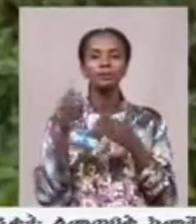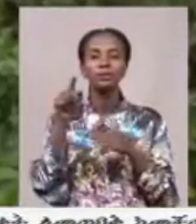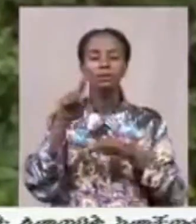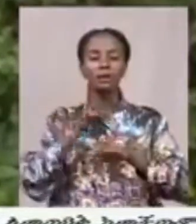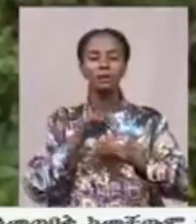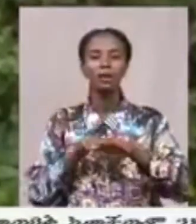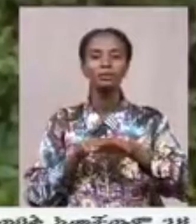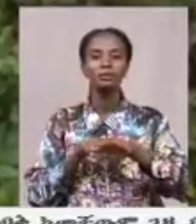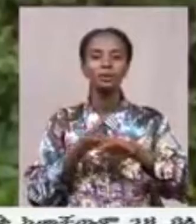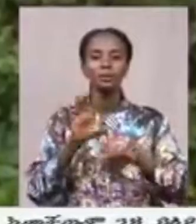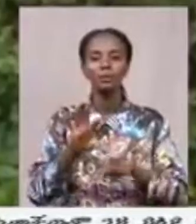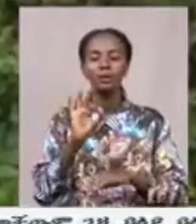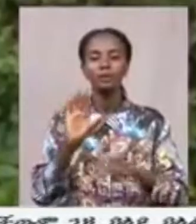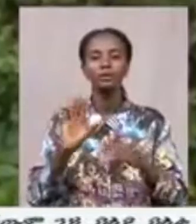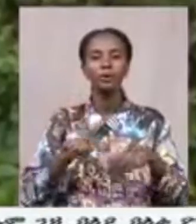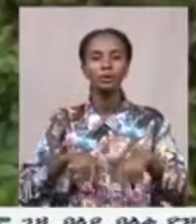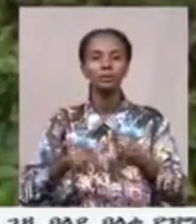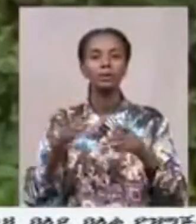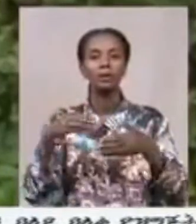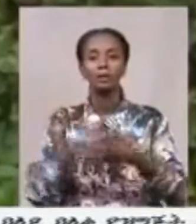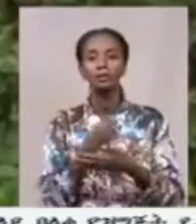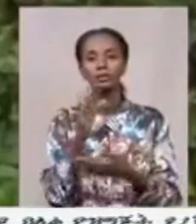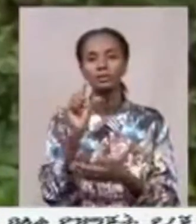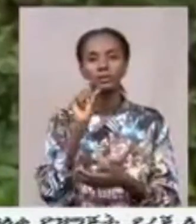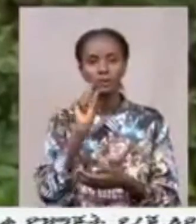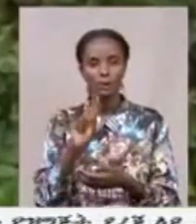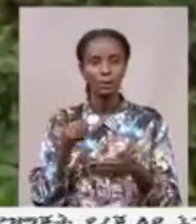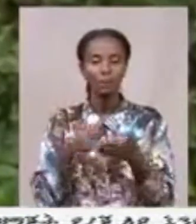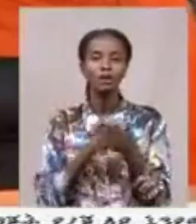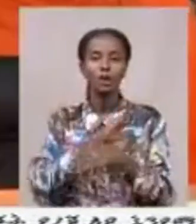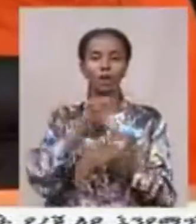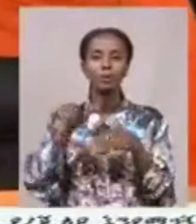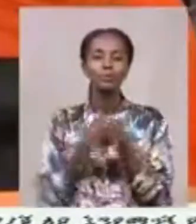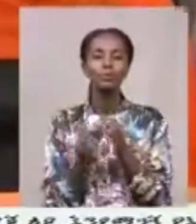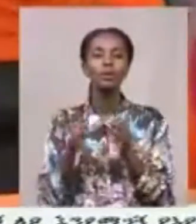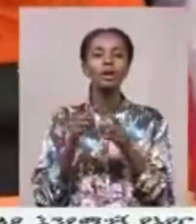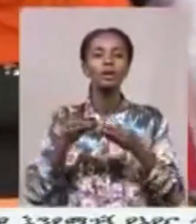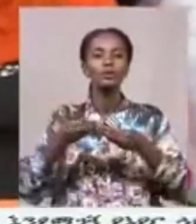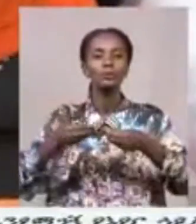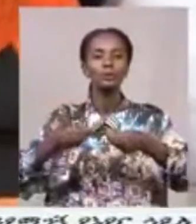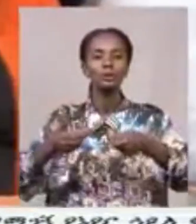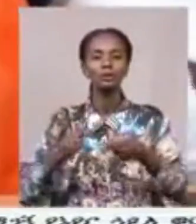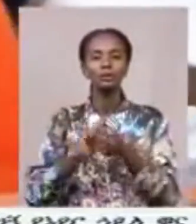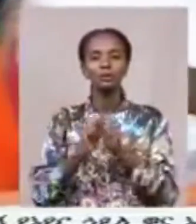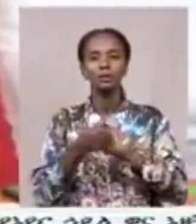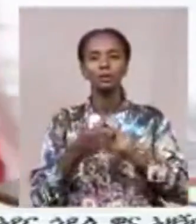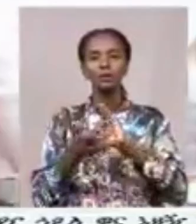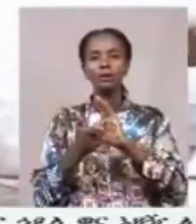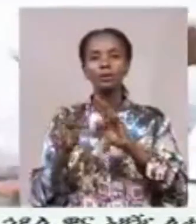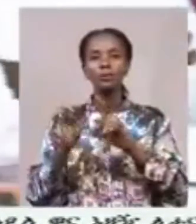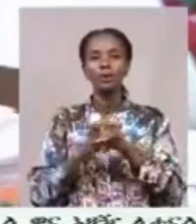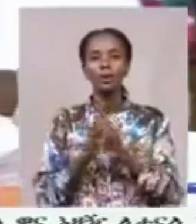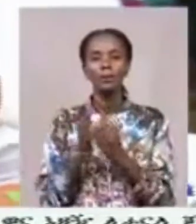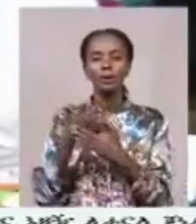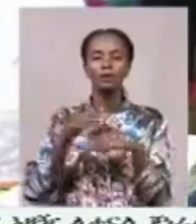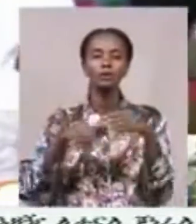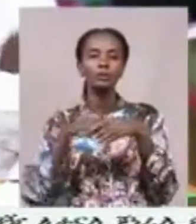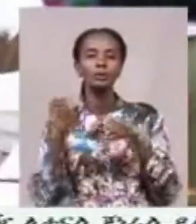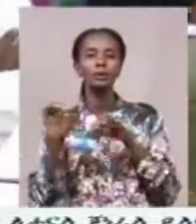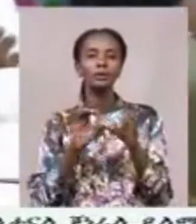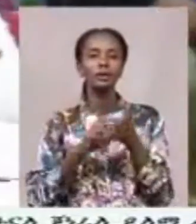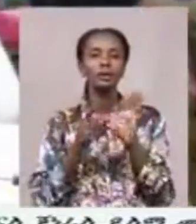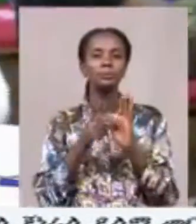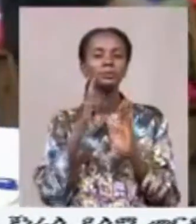ደግሞ የሚያገኘው አርሶ አደሩ ገቢ በጣም ትንሽ ነው። ከዛ ሁሉ ወደ ዱቄት ቀይሮ ተክልና ሙያ በኩል እንዲያወጣ አድርገናል ማለት